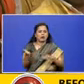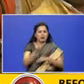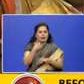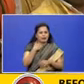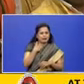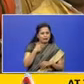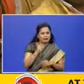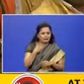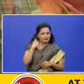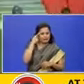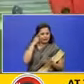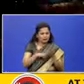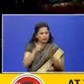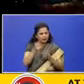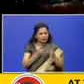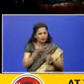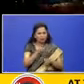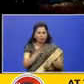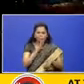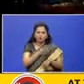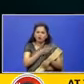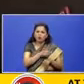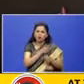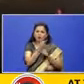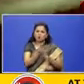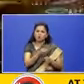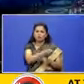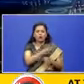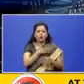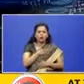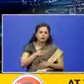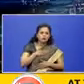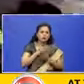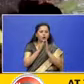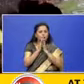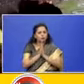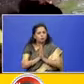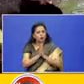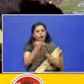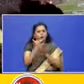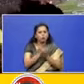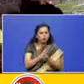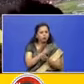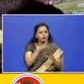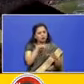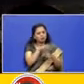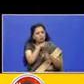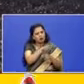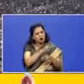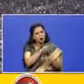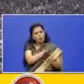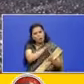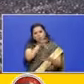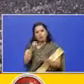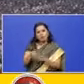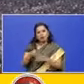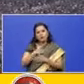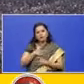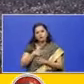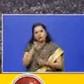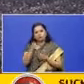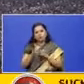भी आया कि इस समय तो पूरा गुजरात इन उत्सवों में जुटा होता है, तो लोग इन खेलों का आनंद कैसे ले